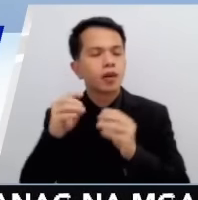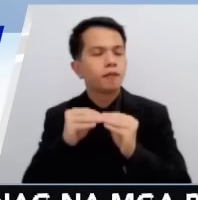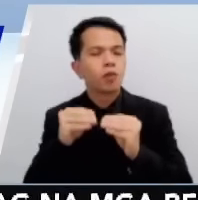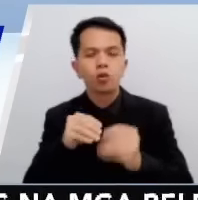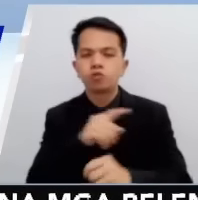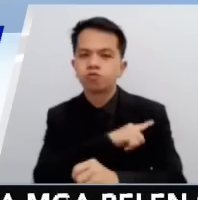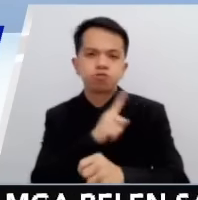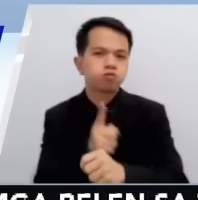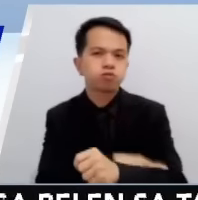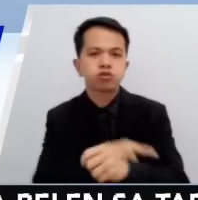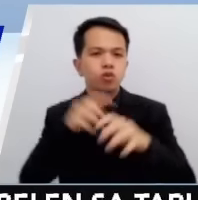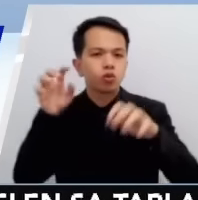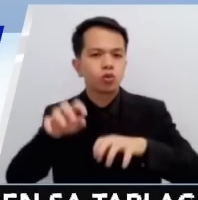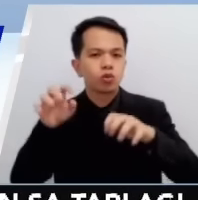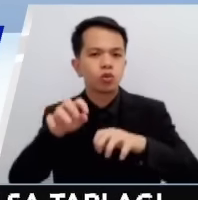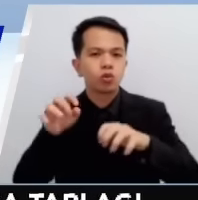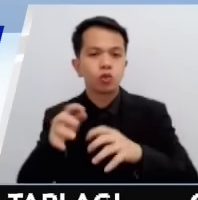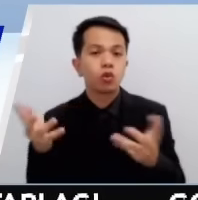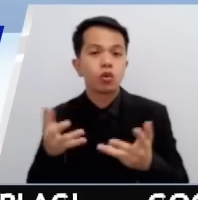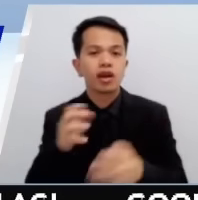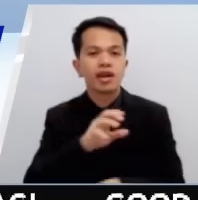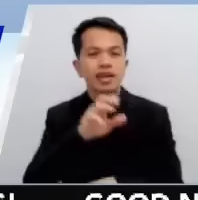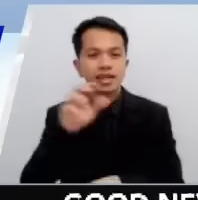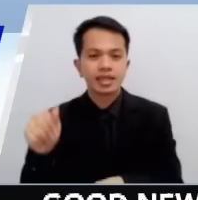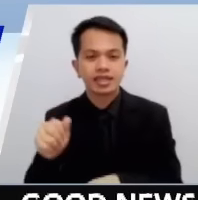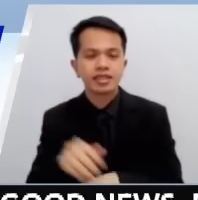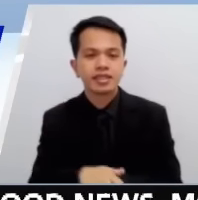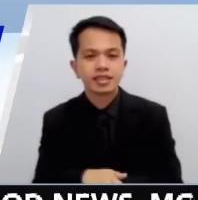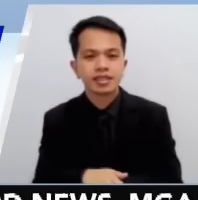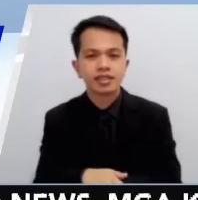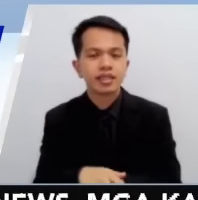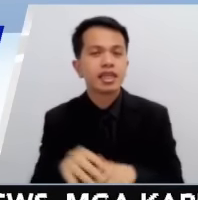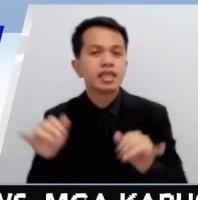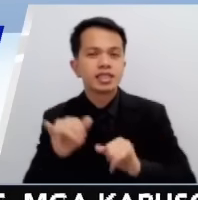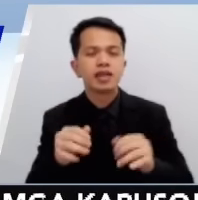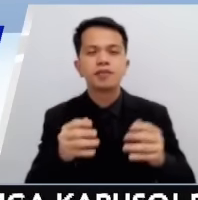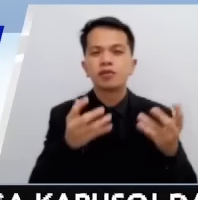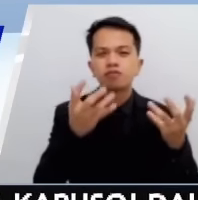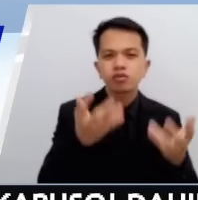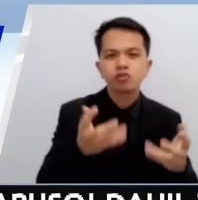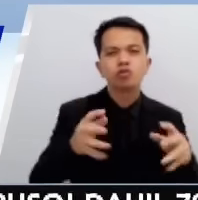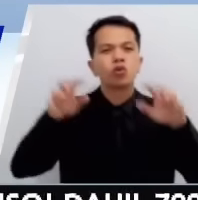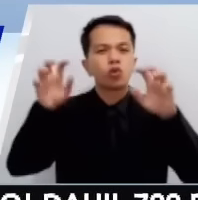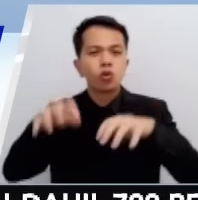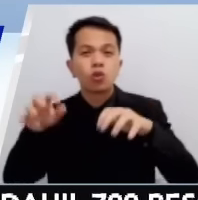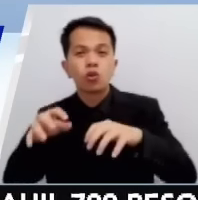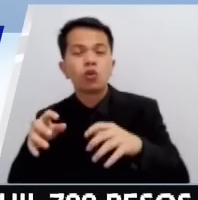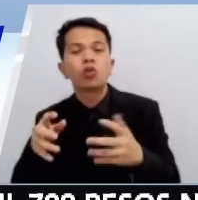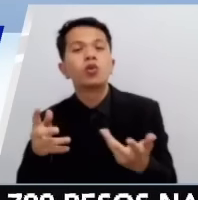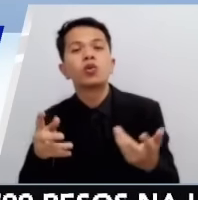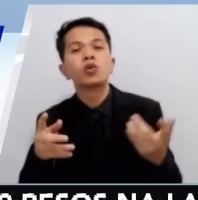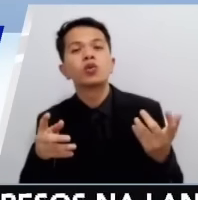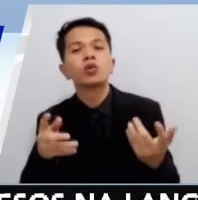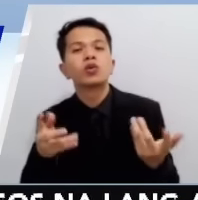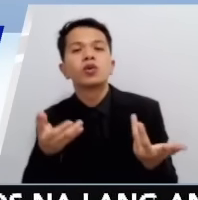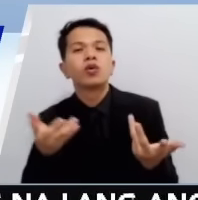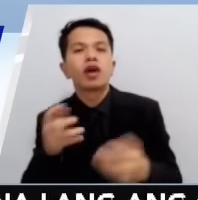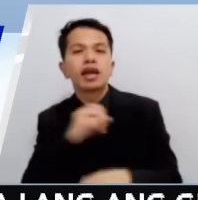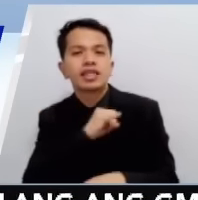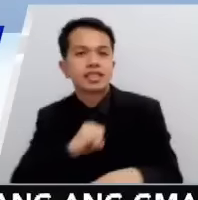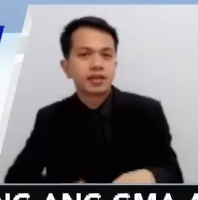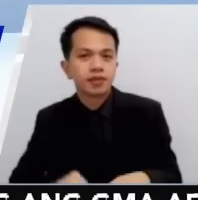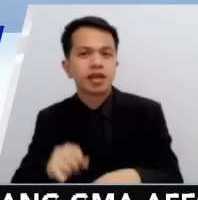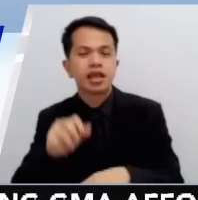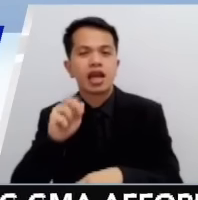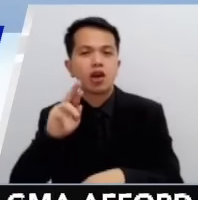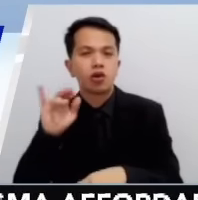po ang inaasahan dito po sa Cagayan at ah katamtaman hanggang sa malakas naman po sa Batanes Isabela at Aurora Bukas naman po ng